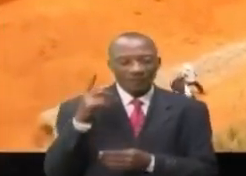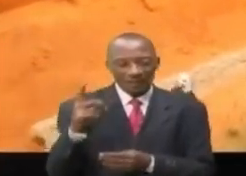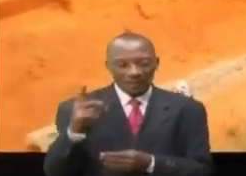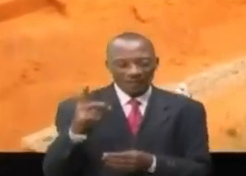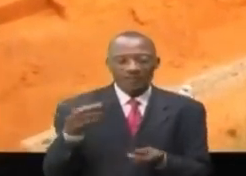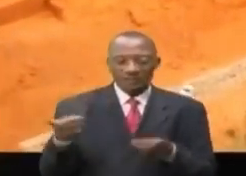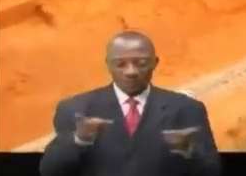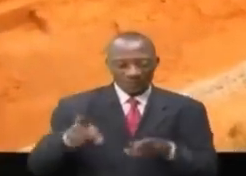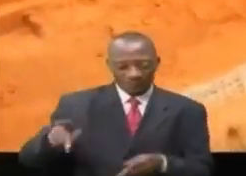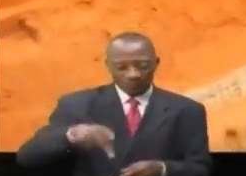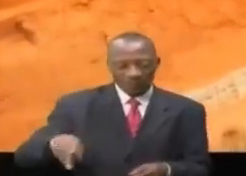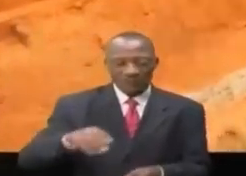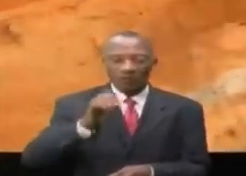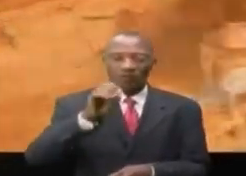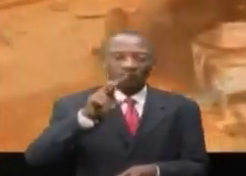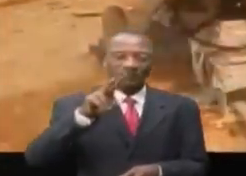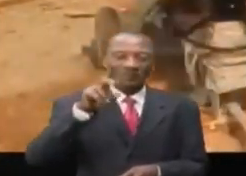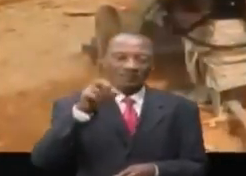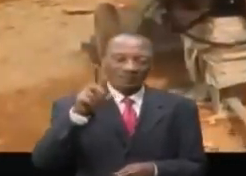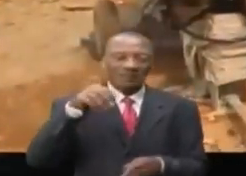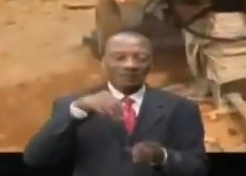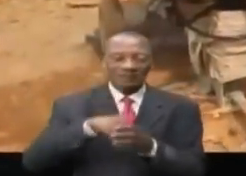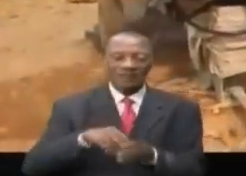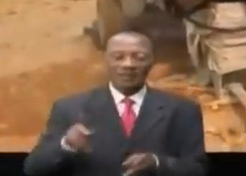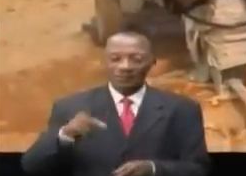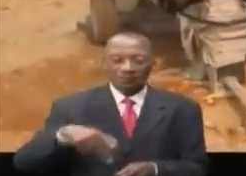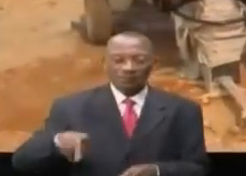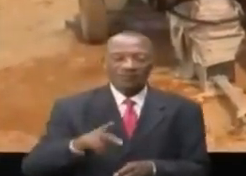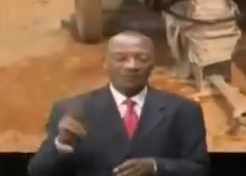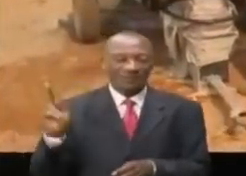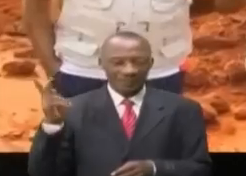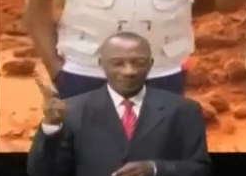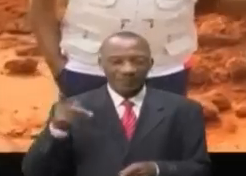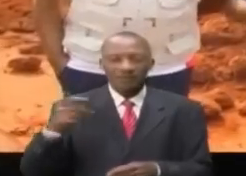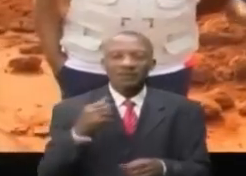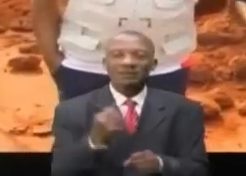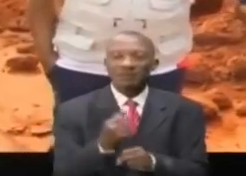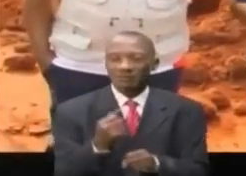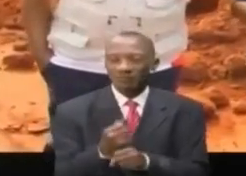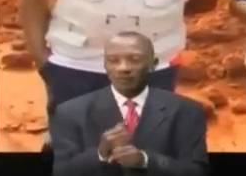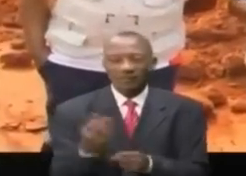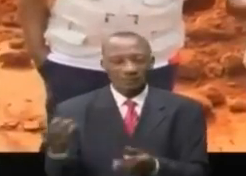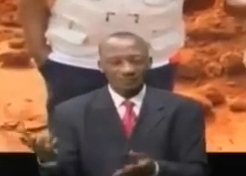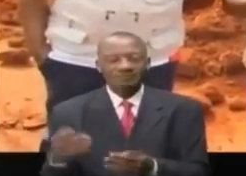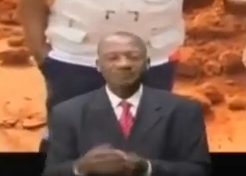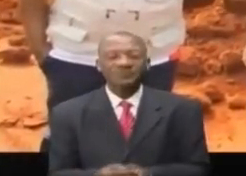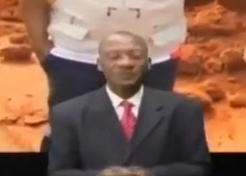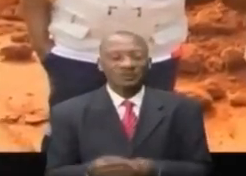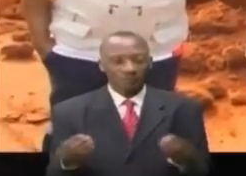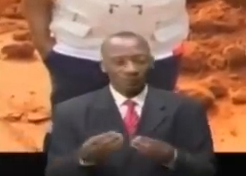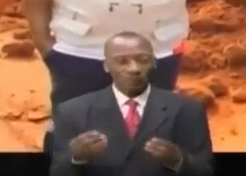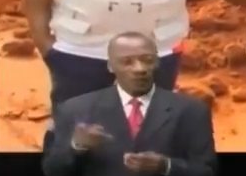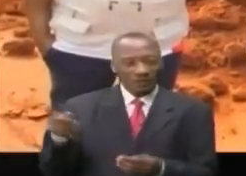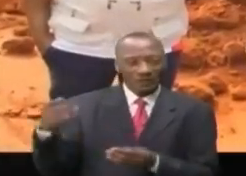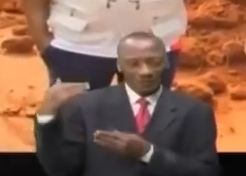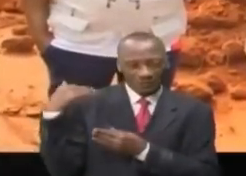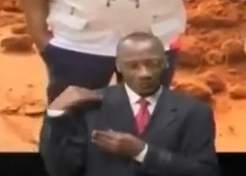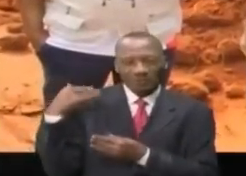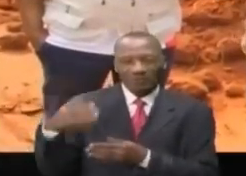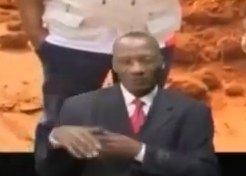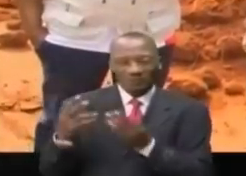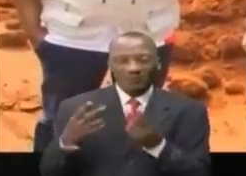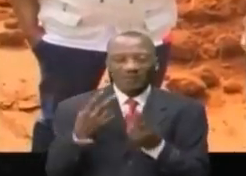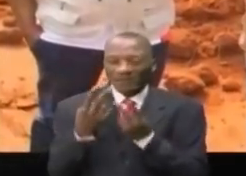provincial OVD Kassai, d'où sont satisfaits lors d'une ronde effectuée ce samedi en